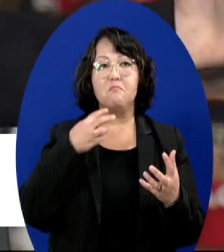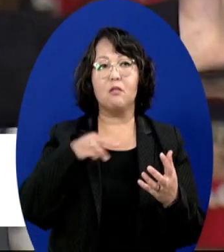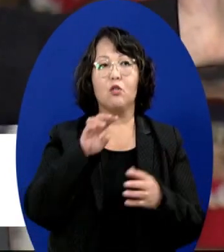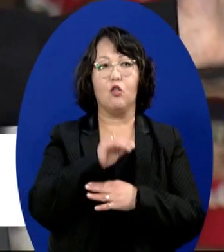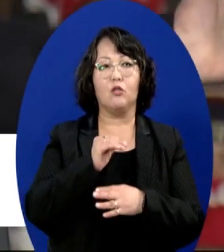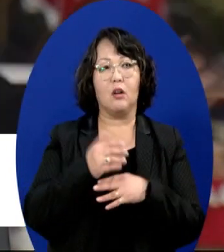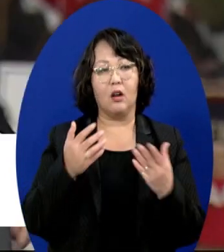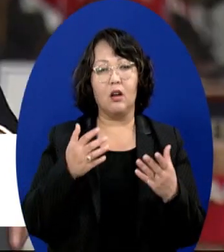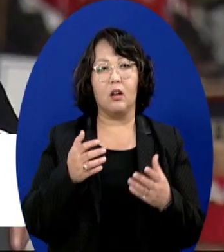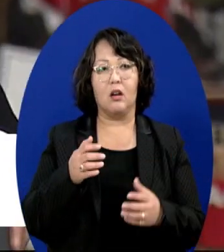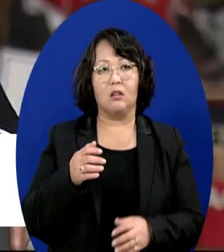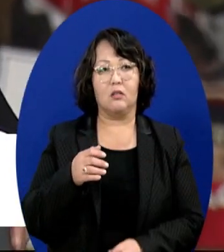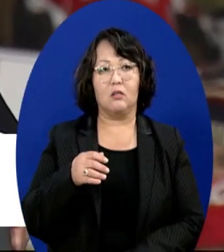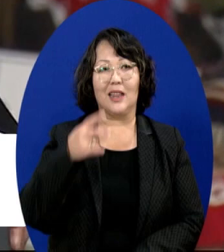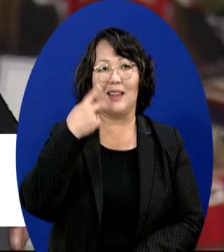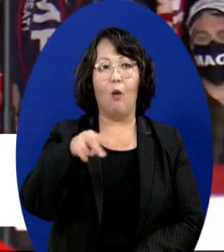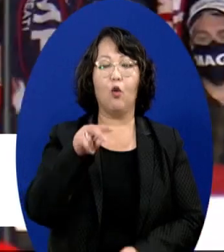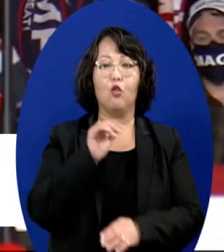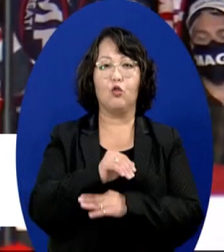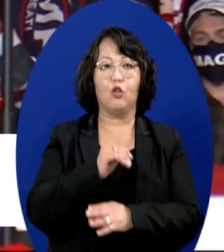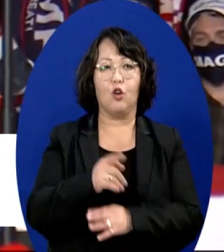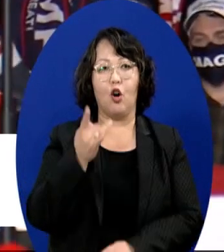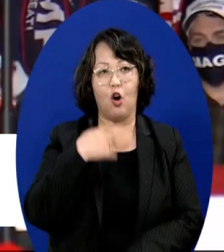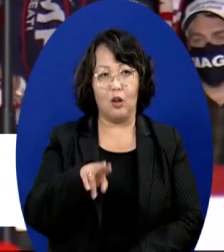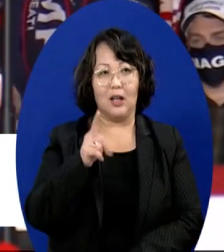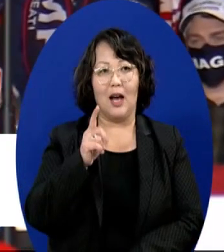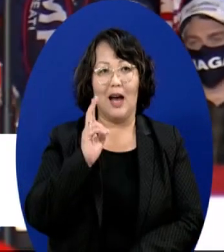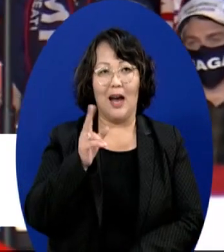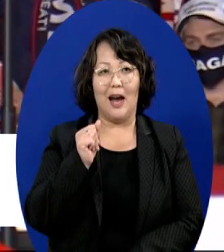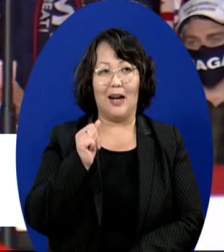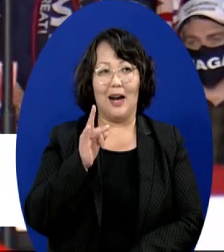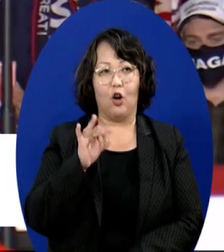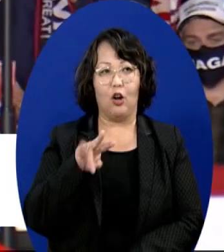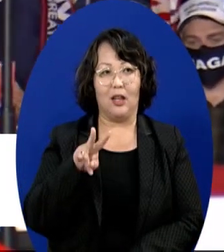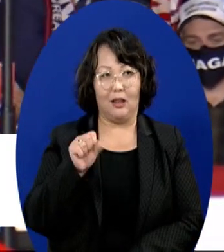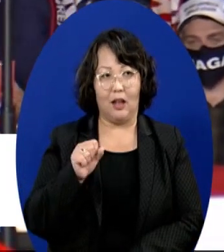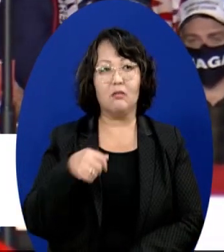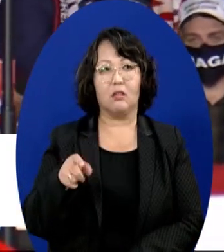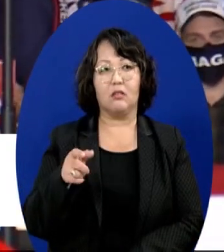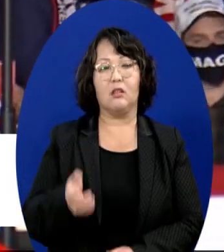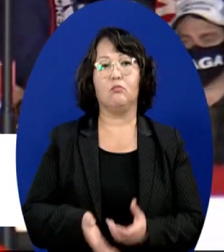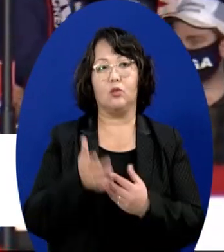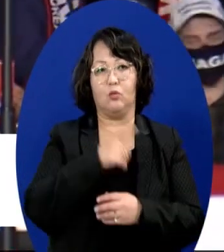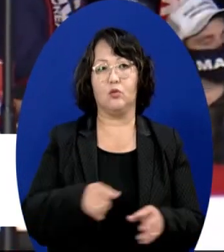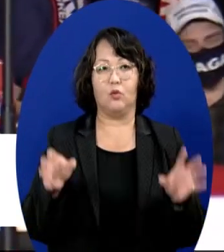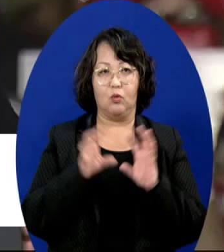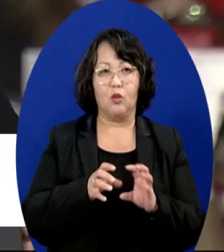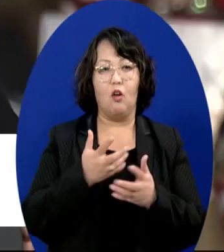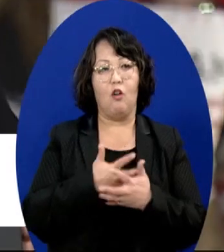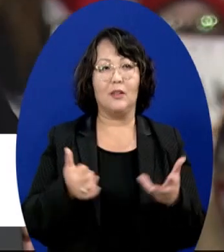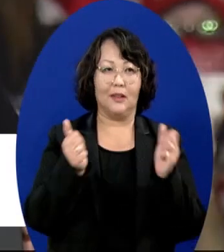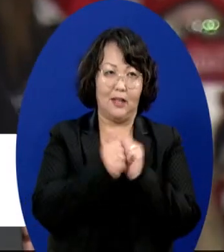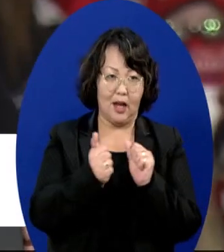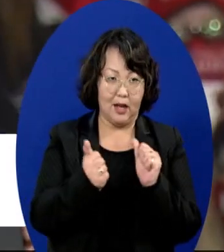Харин цагаан ордны тэргүүн лав гарагт хойд Каролинад мөн л дэмжигчдтэйгээ уулзлаа. Энэ үеэр тэрээр олон найз